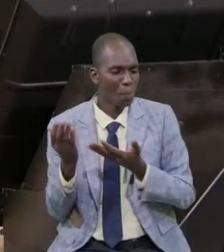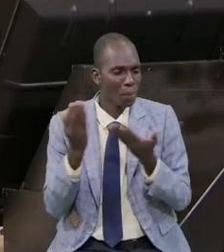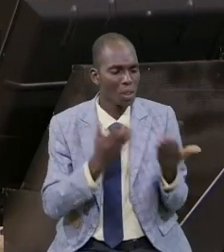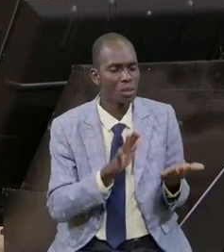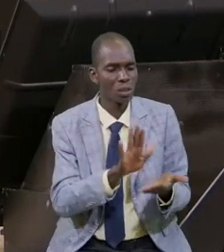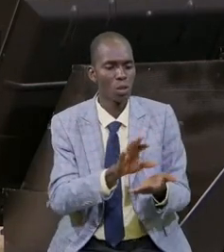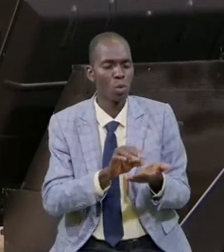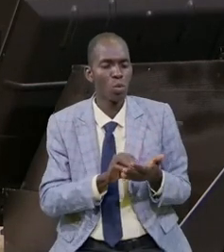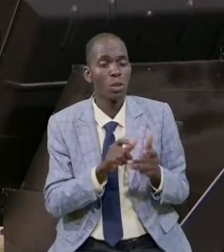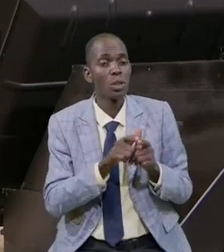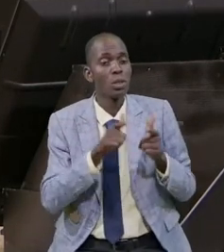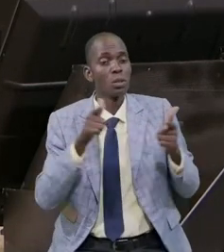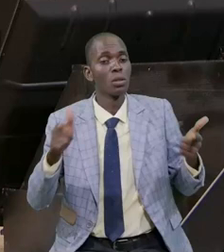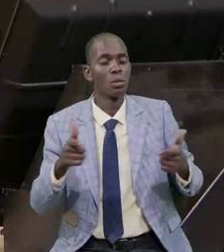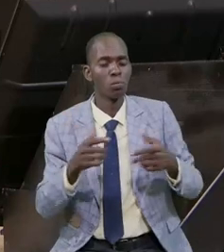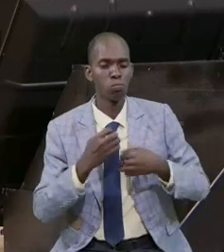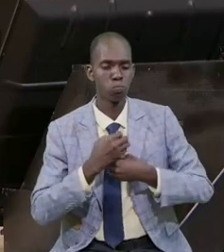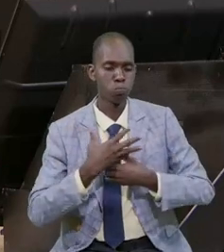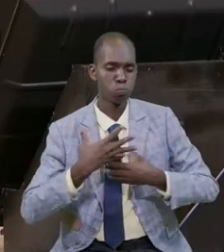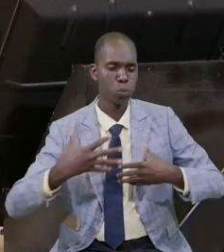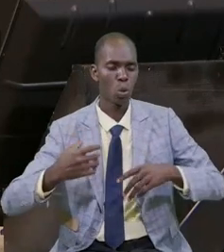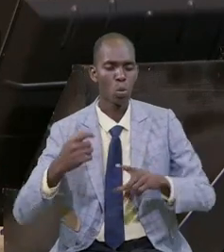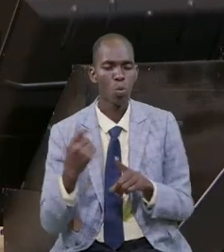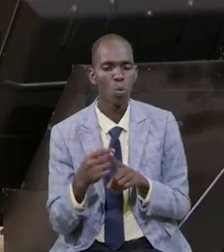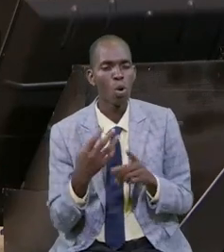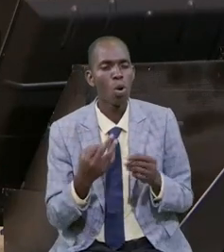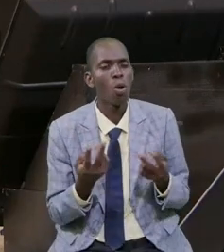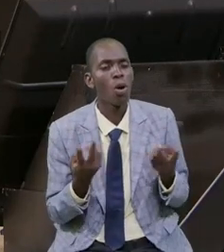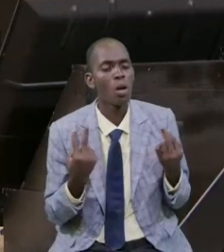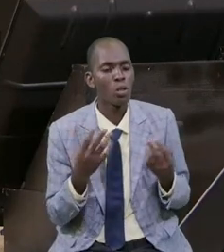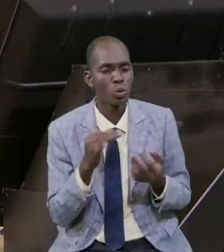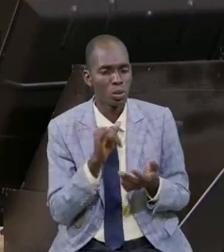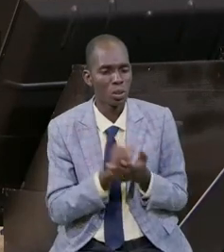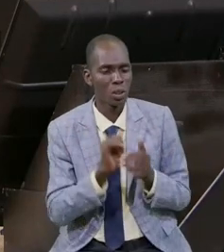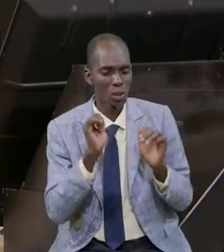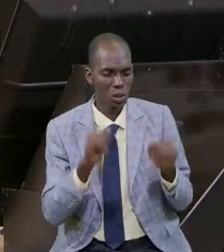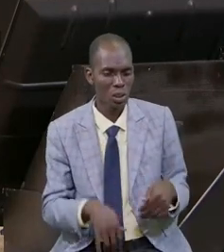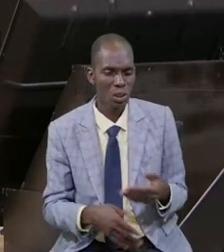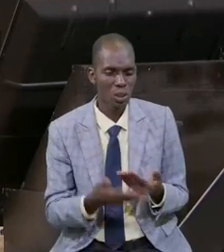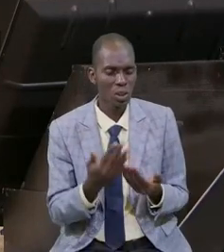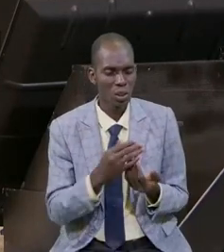vont dire des paroles de vanité, afin